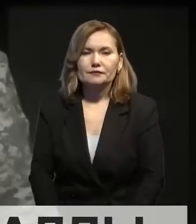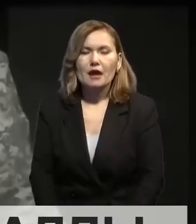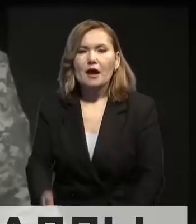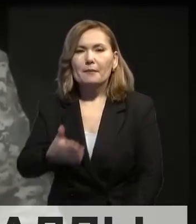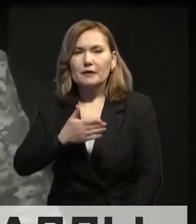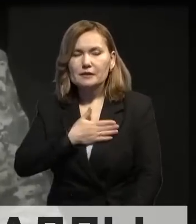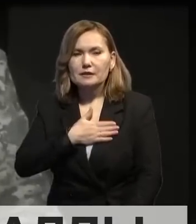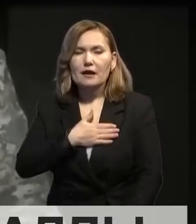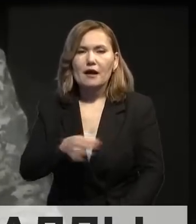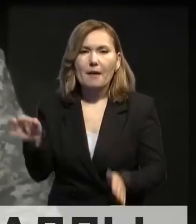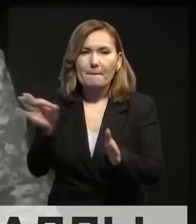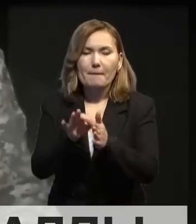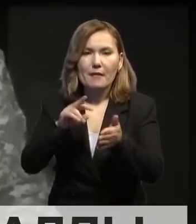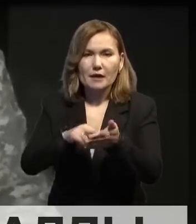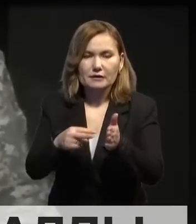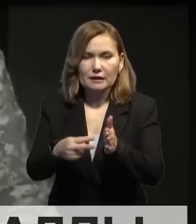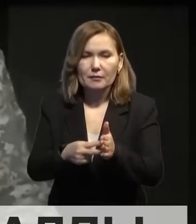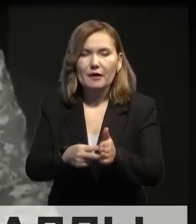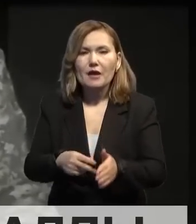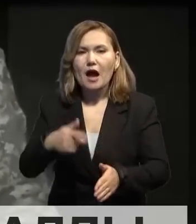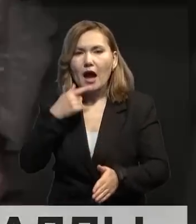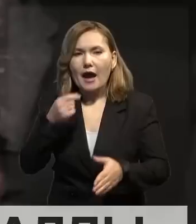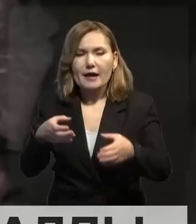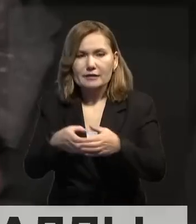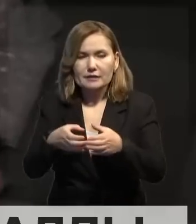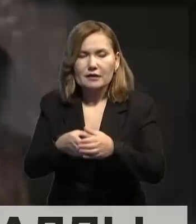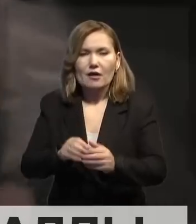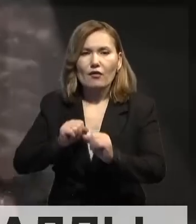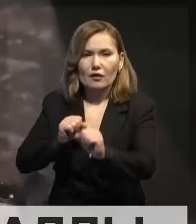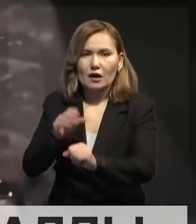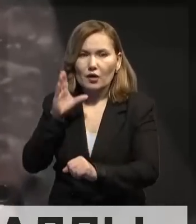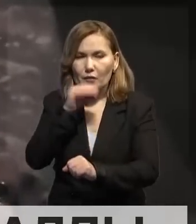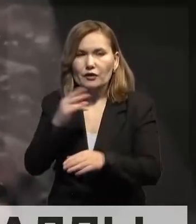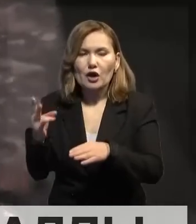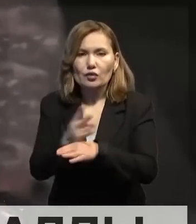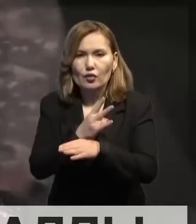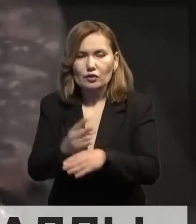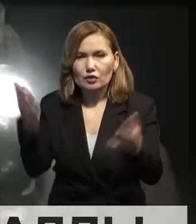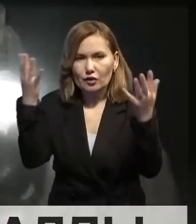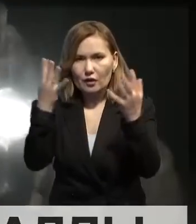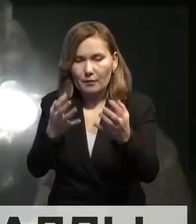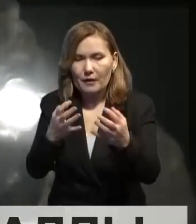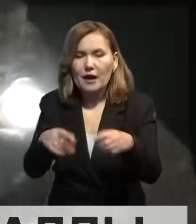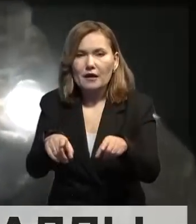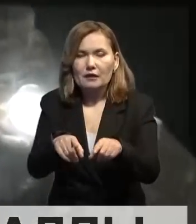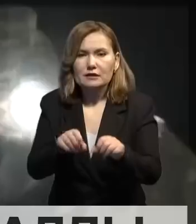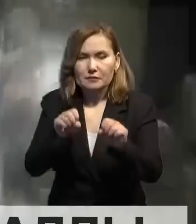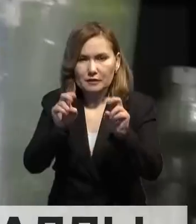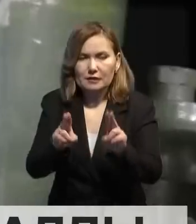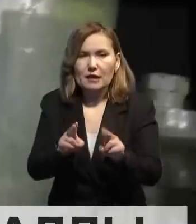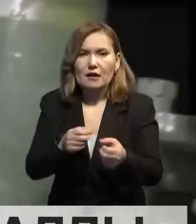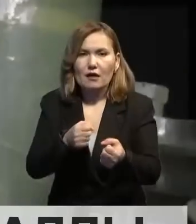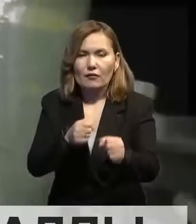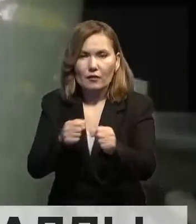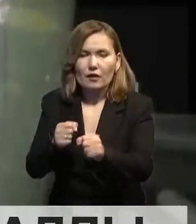Мақсатымыз жаудың тірі күшін және әскери техникаларын жою. Біз тапсырманы түнгі жарытқыш снарядтар арқылы жақсы